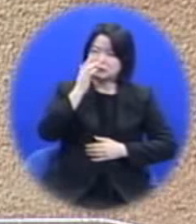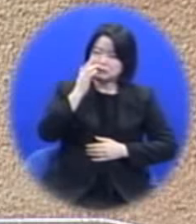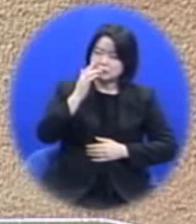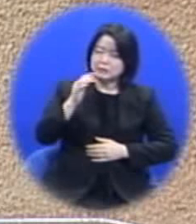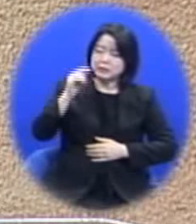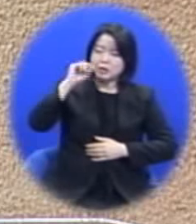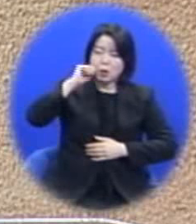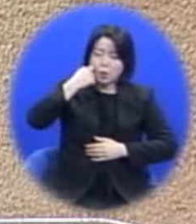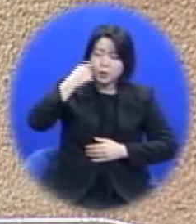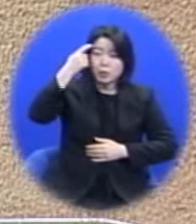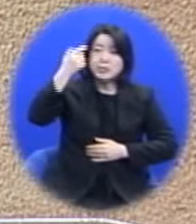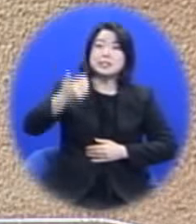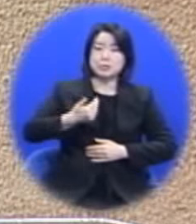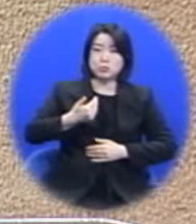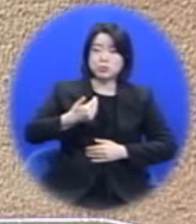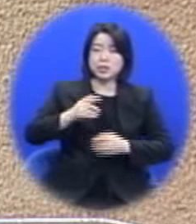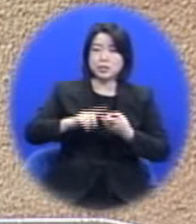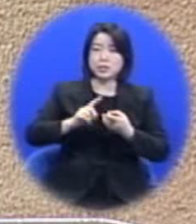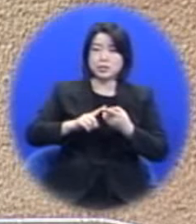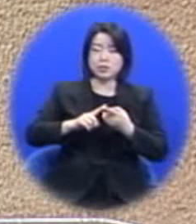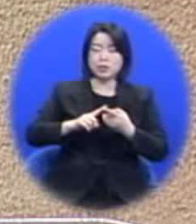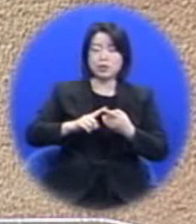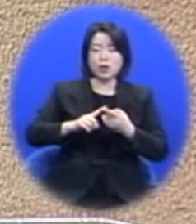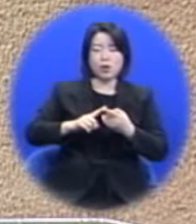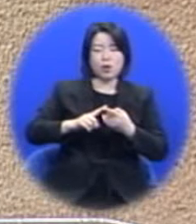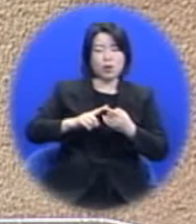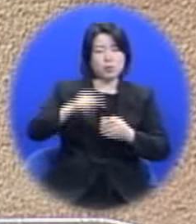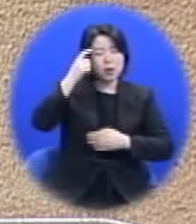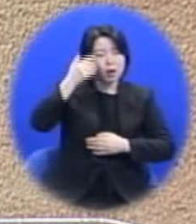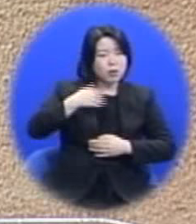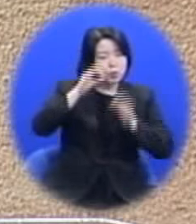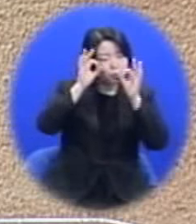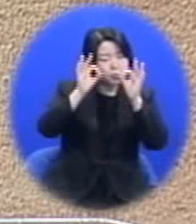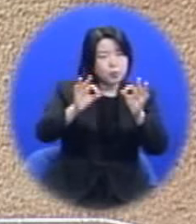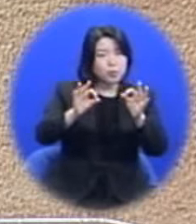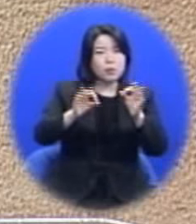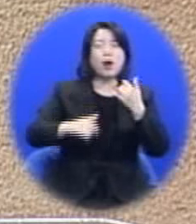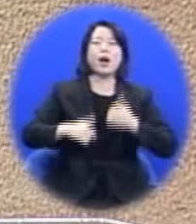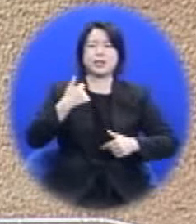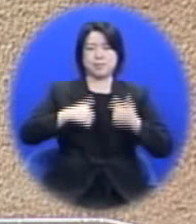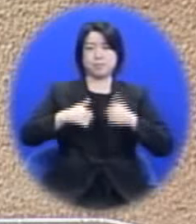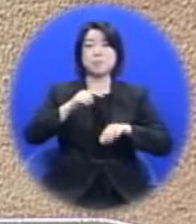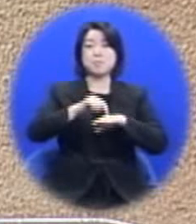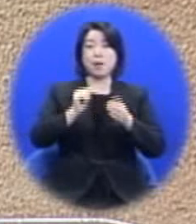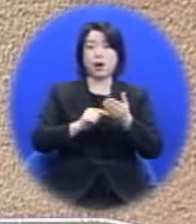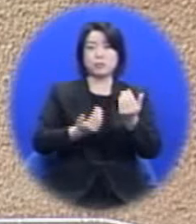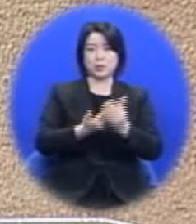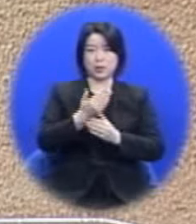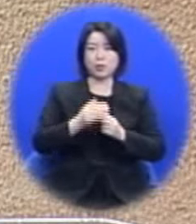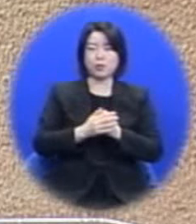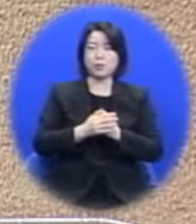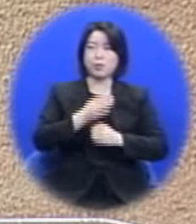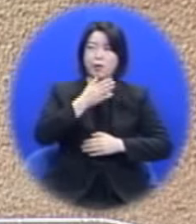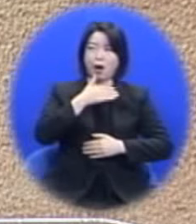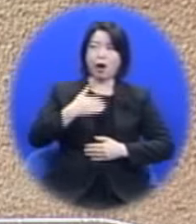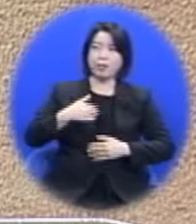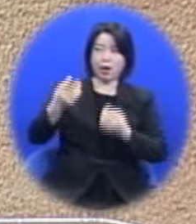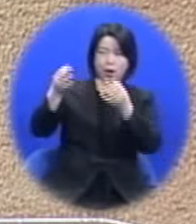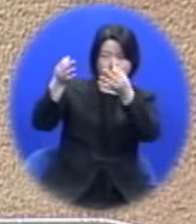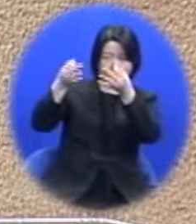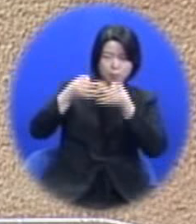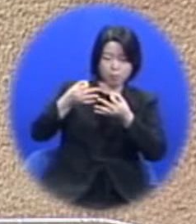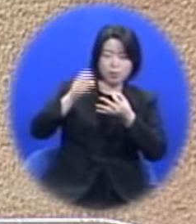발표에 대해서 뭔가 이렇게 자꾸 꼬트리를 잡으시는 것을 보고 기쁘더라니까요. 아 나를 주목하고